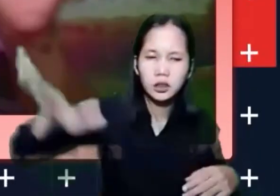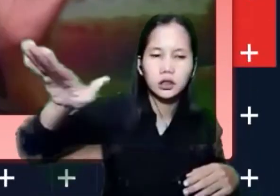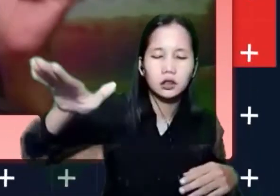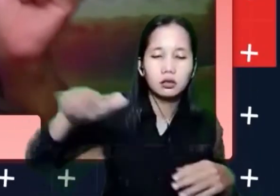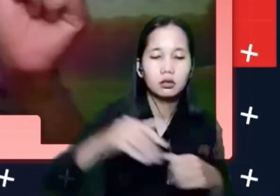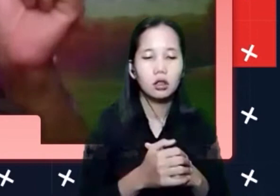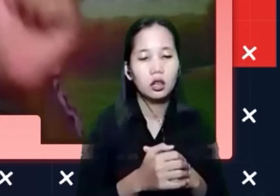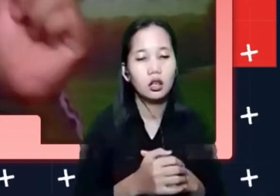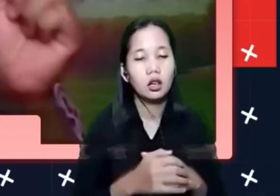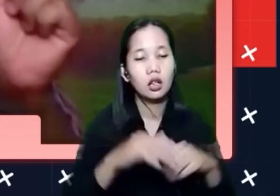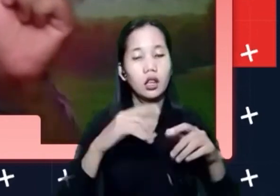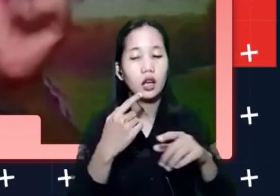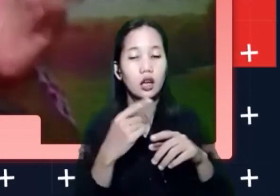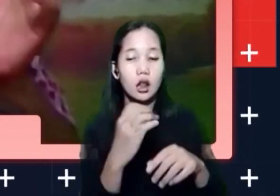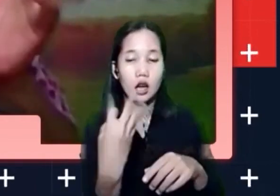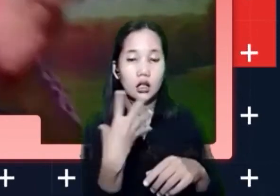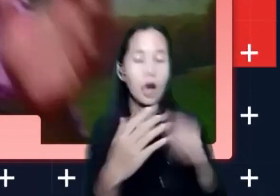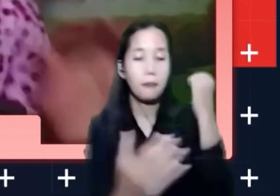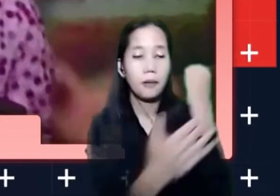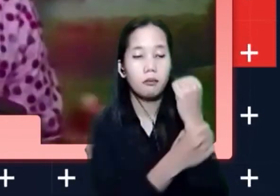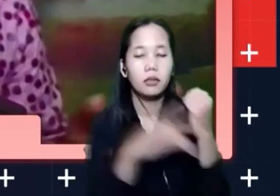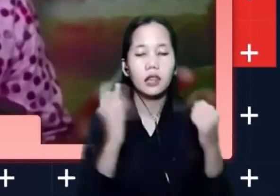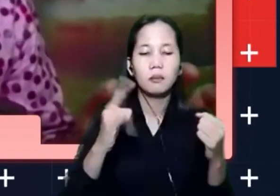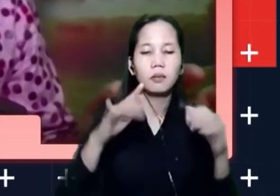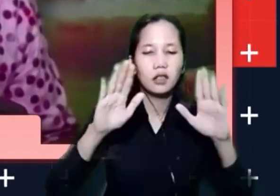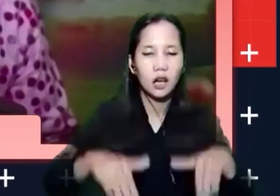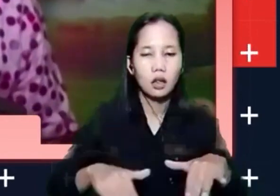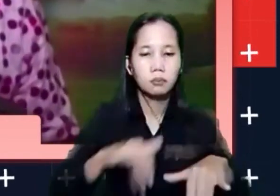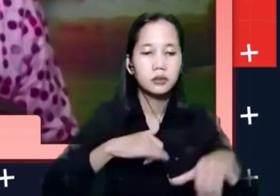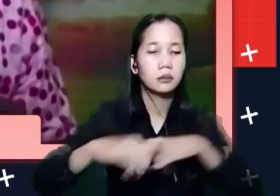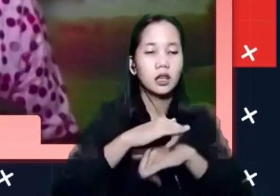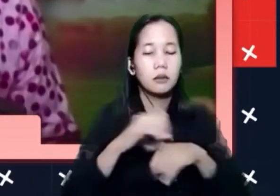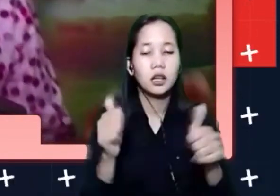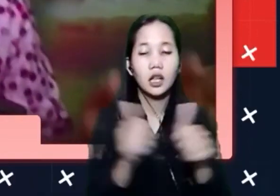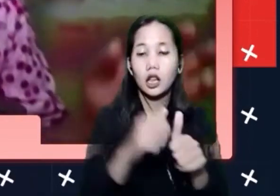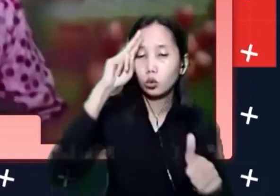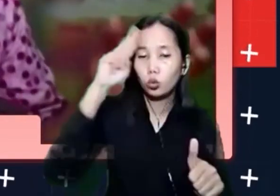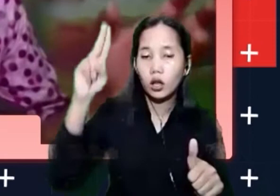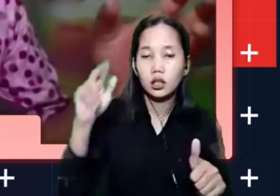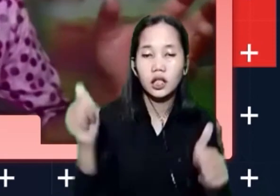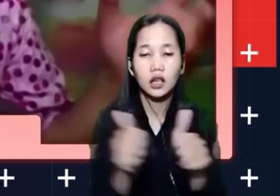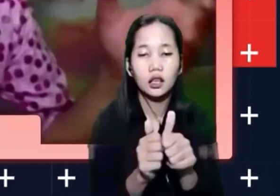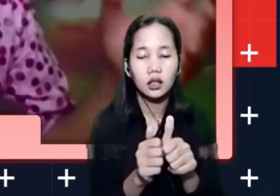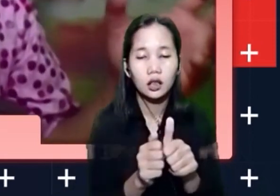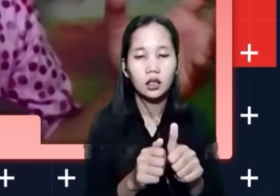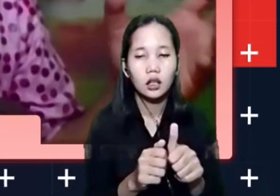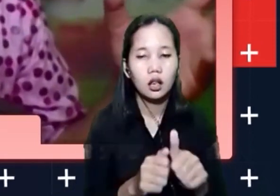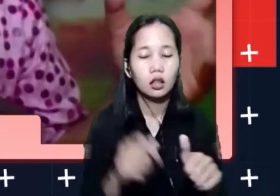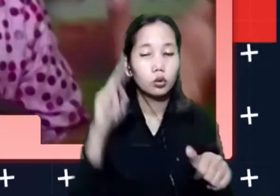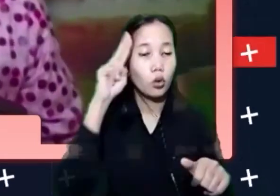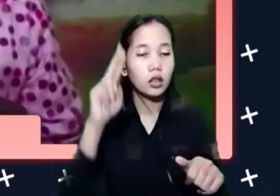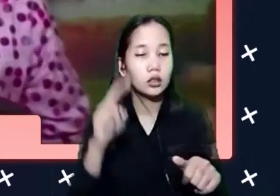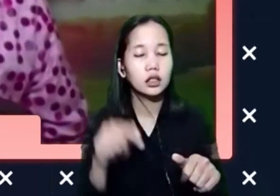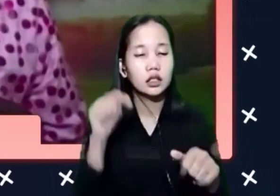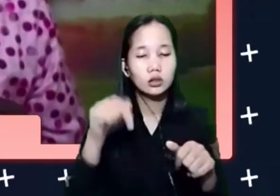sini semua huruf besar, tidak muncul dengan segala keagungannya. Kalau dia muncul dengan segala